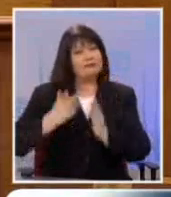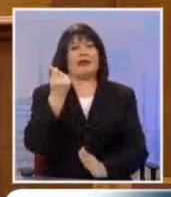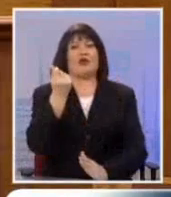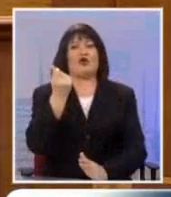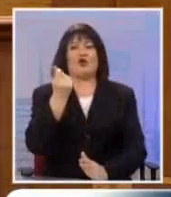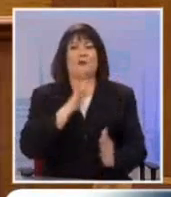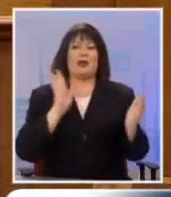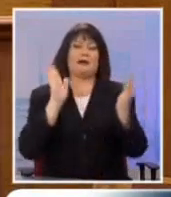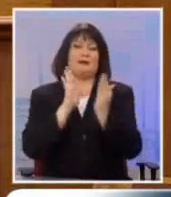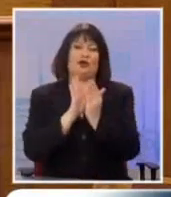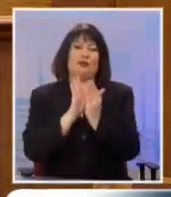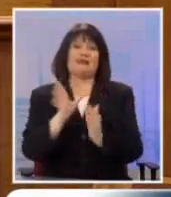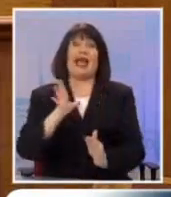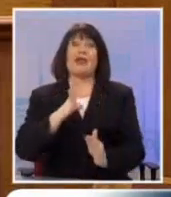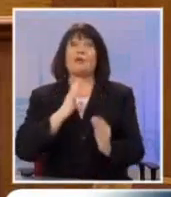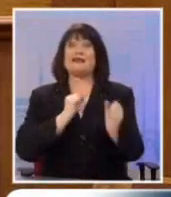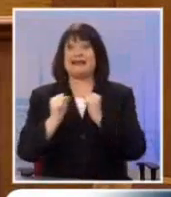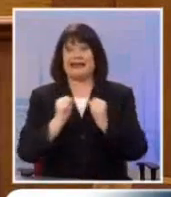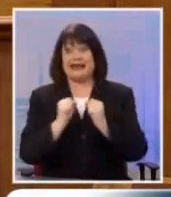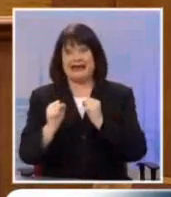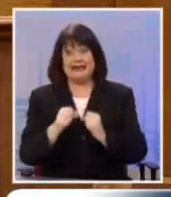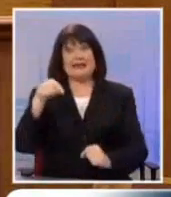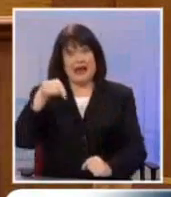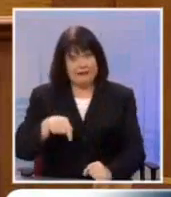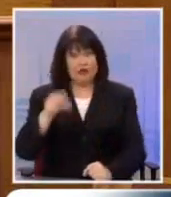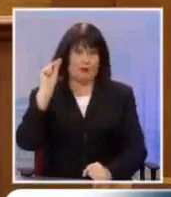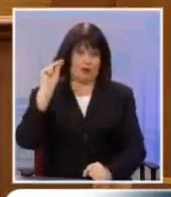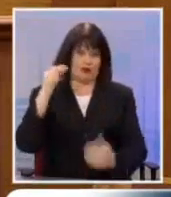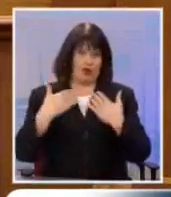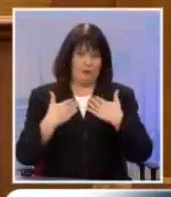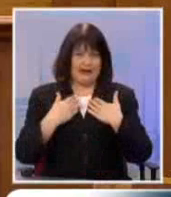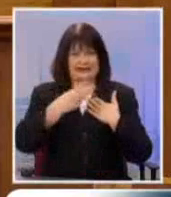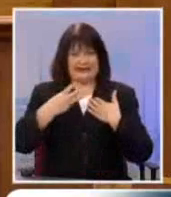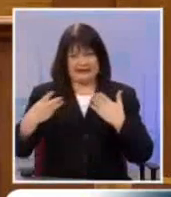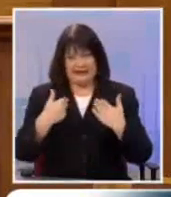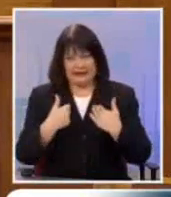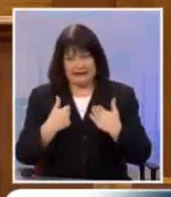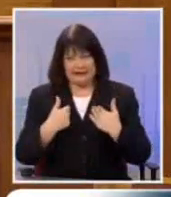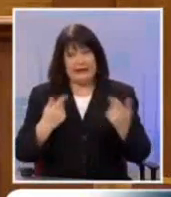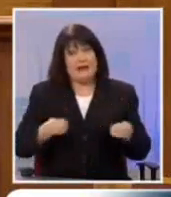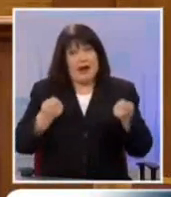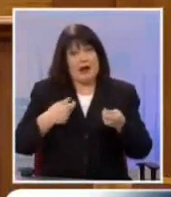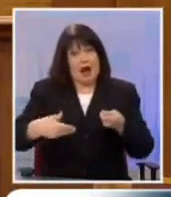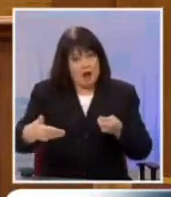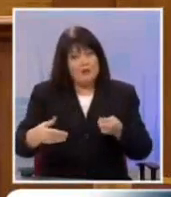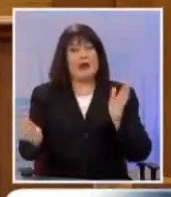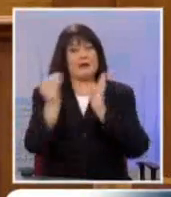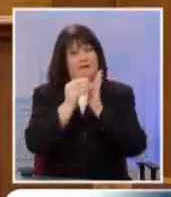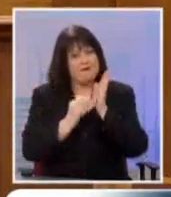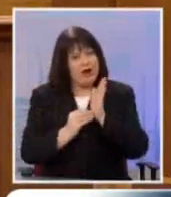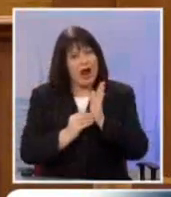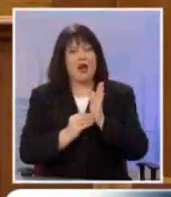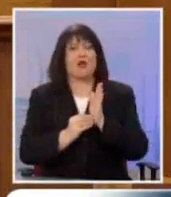την αντιμετώπιση της ανθρωπιστικής κρίσης. Και αυτό υποσχόμαστε εμείς του ΣΥΡΙΖΑ να κάνουμε για να βάλουμε σε